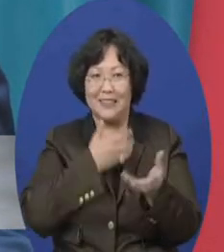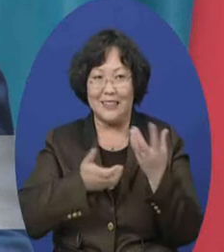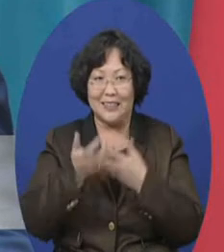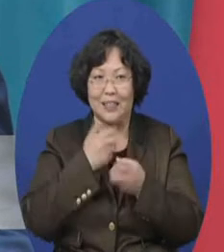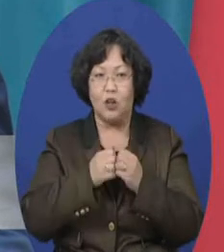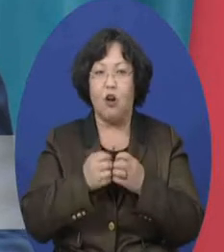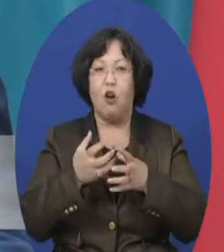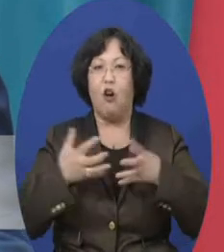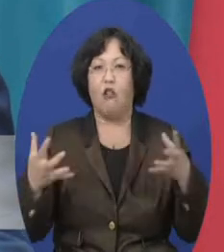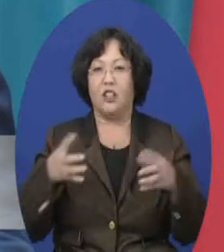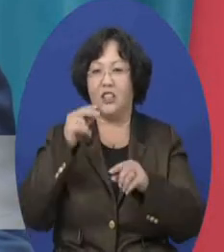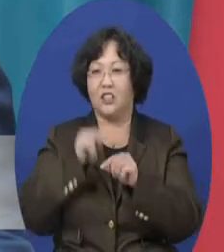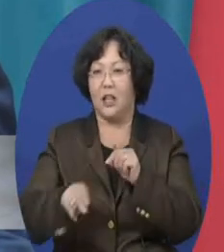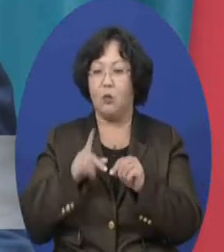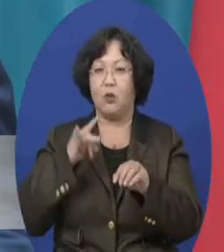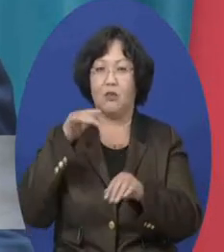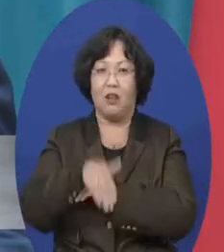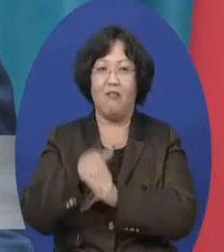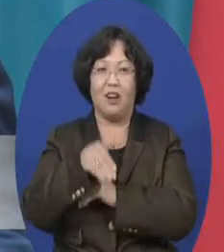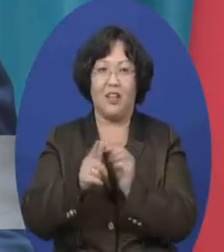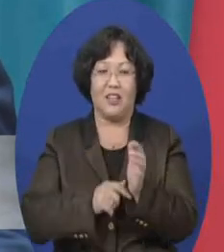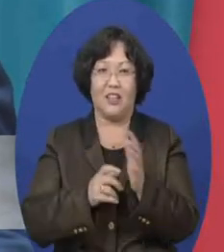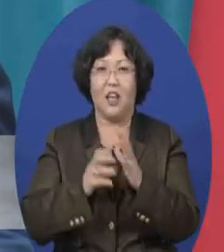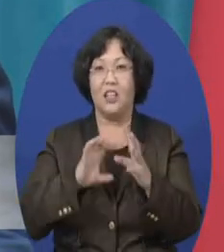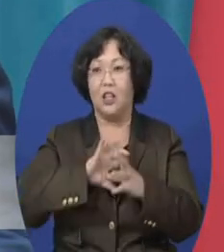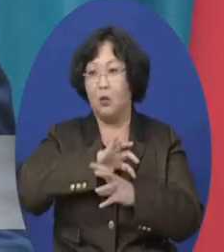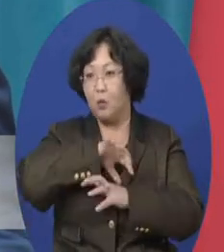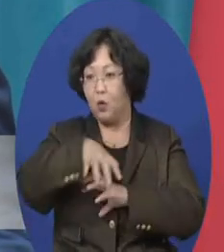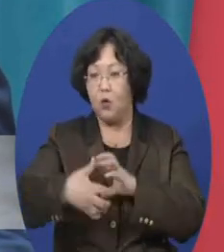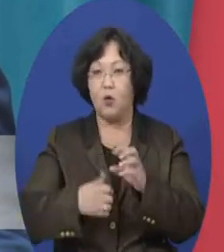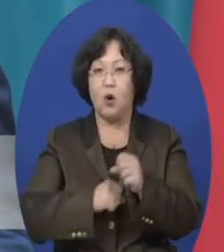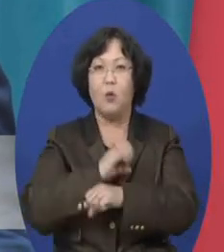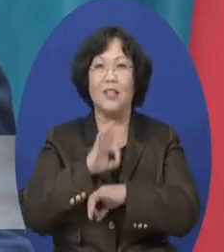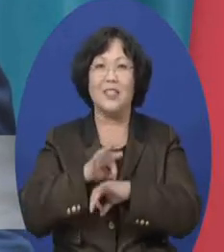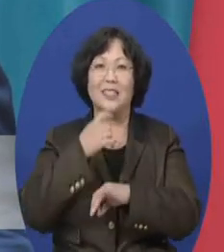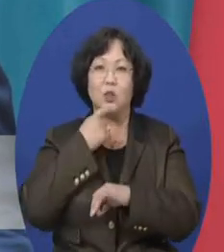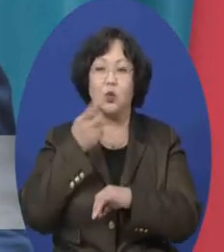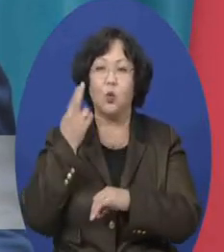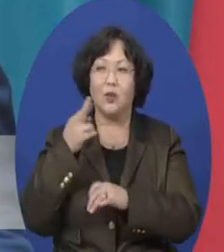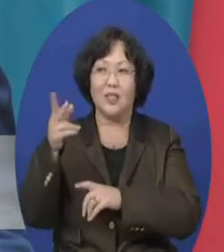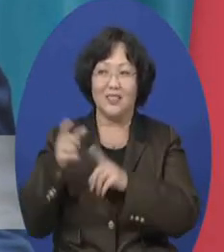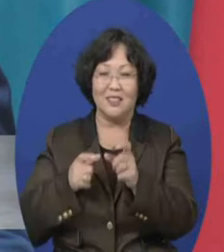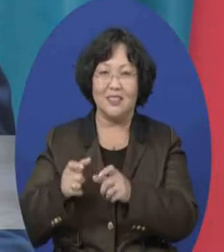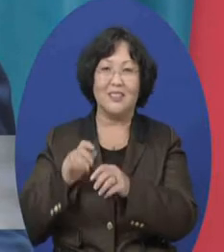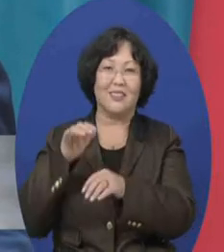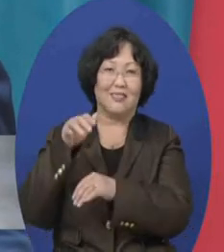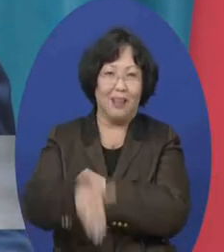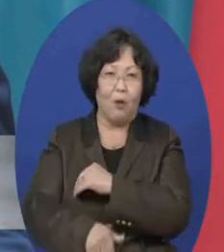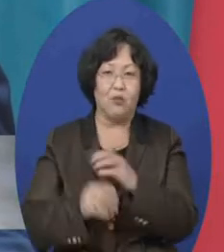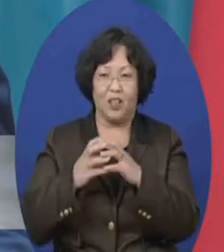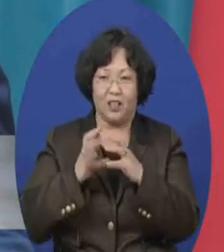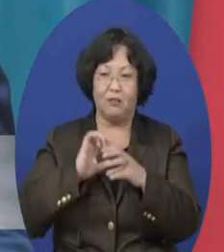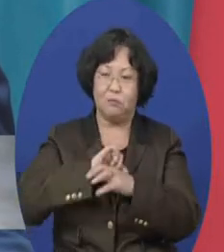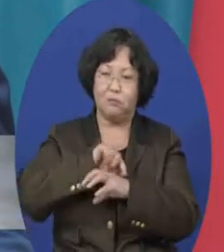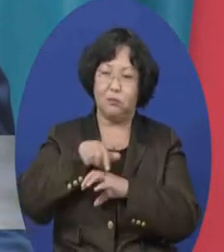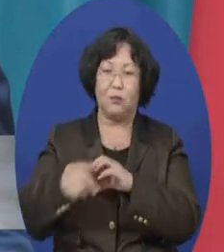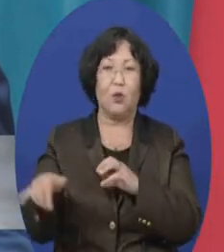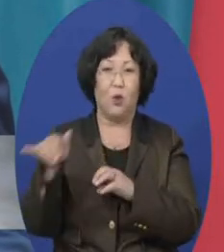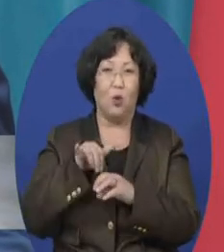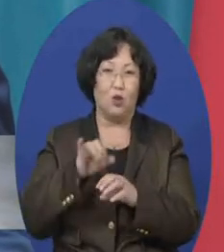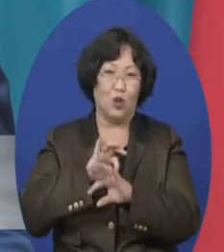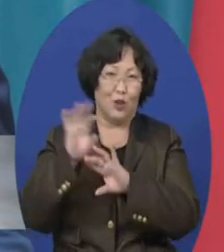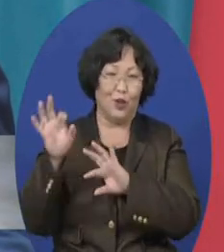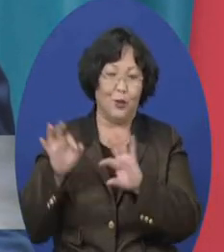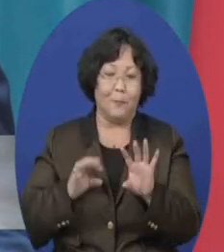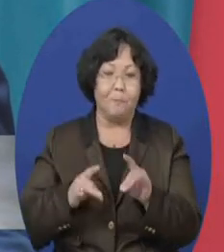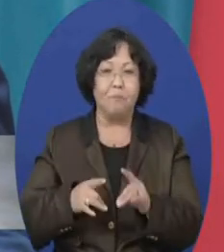том сорилтууд байна. Дэлхийн нийтээр одоо энэ сард эхлэн хүнд эдийн засгийг туулж байна. За эх хонд одоо харьцангуй одоо бүхний